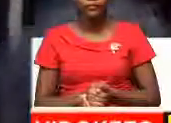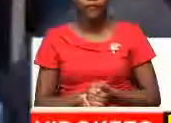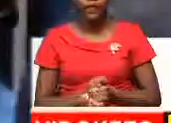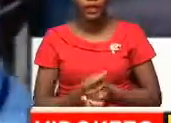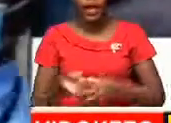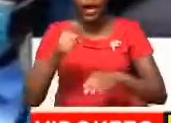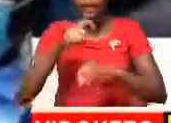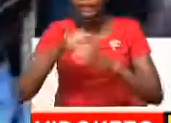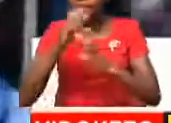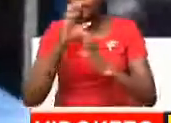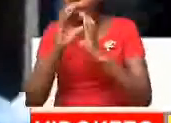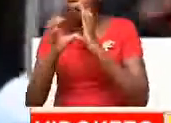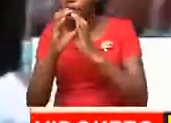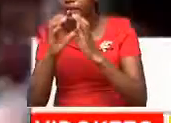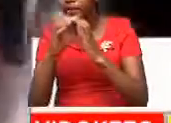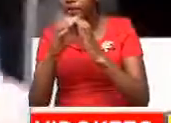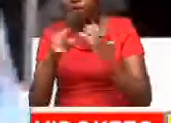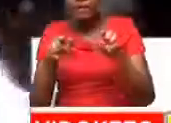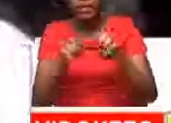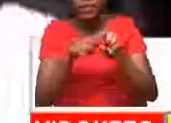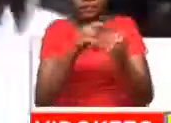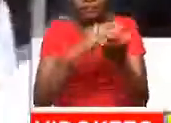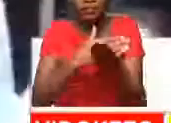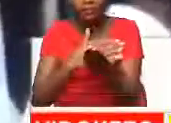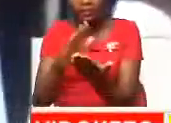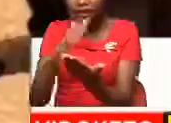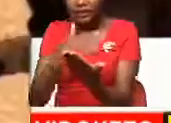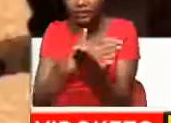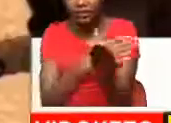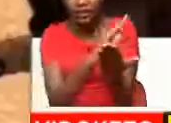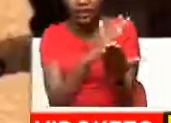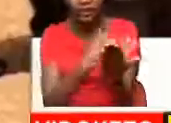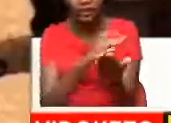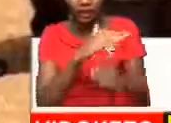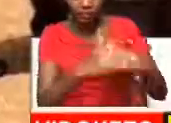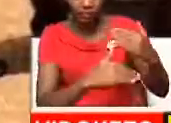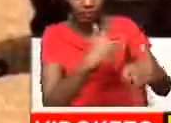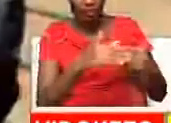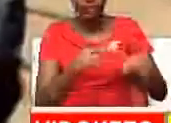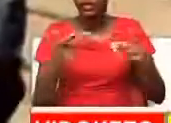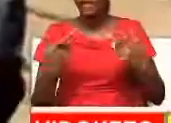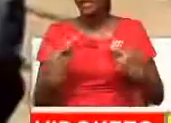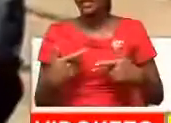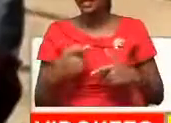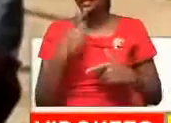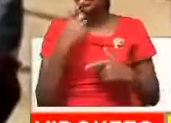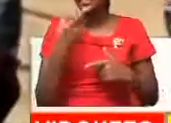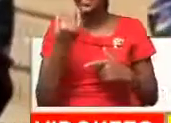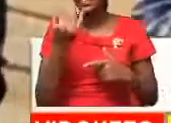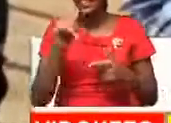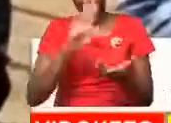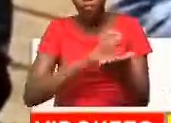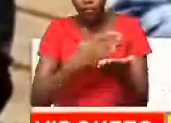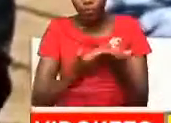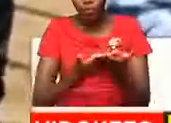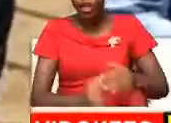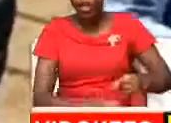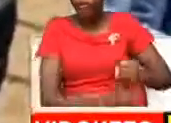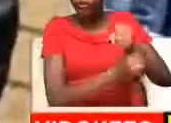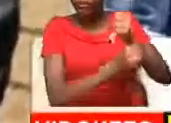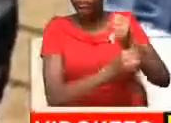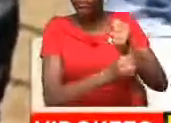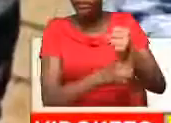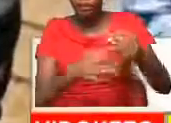Wakiongea wakati wa kupeana vifaa vya kujikinga hospitalini humo, wahisani hao wanasema wamefanya hivyo kuwakinga wahudumu wa